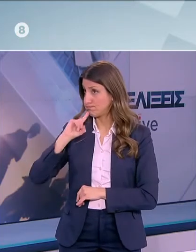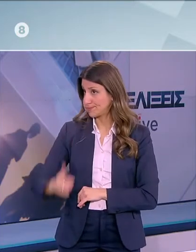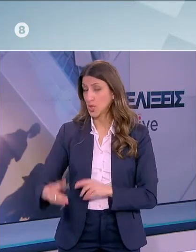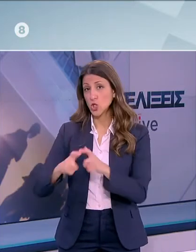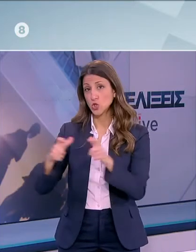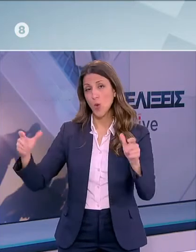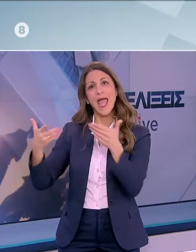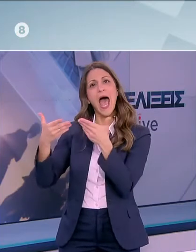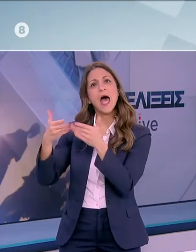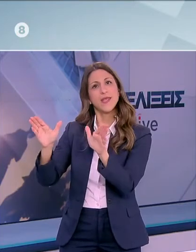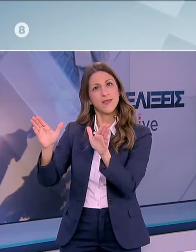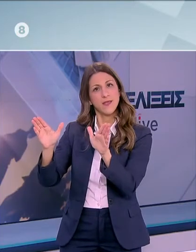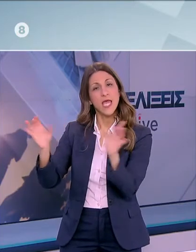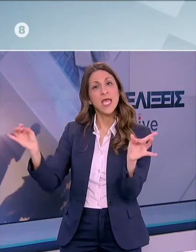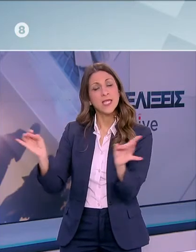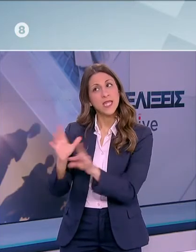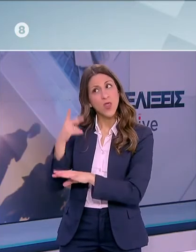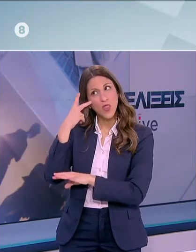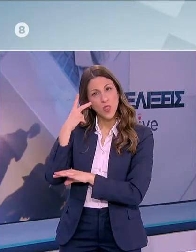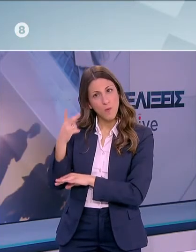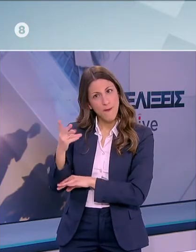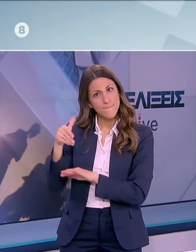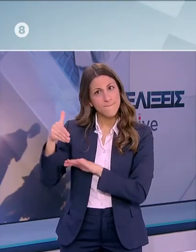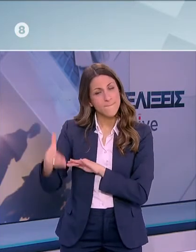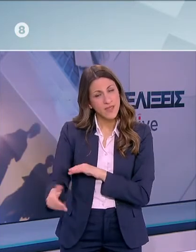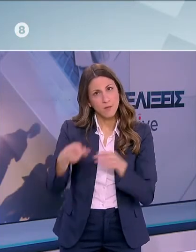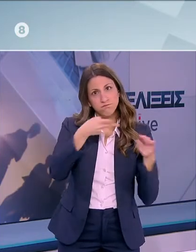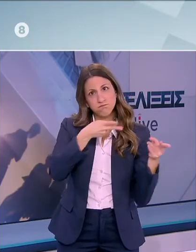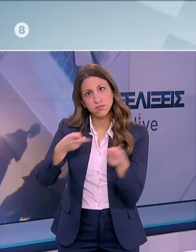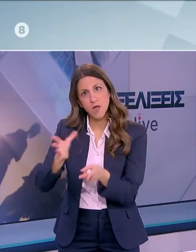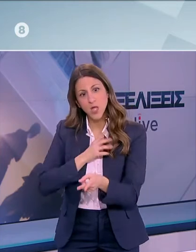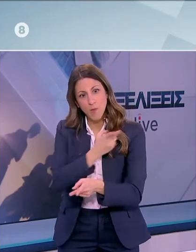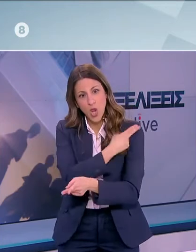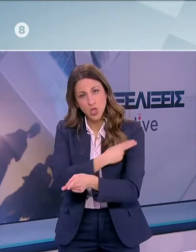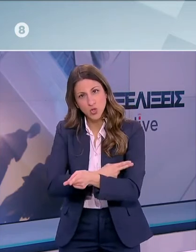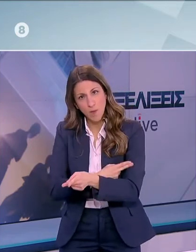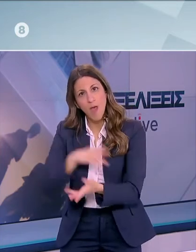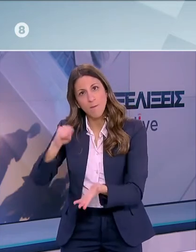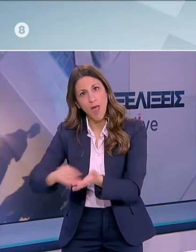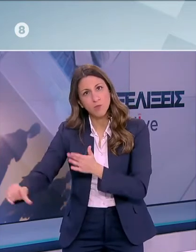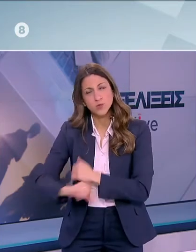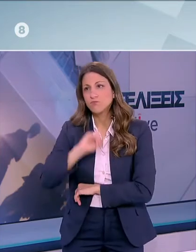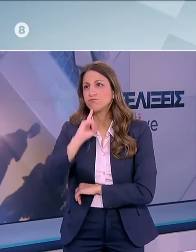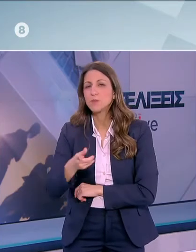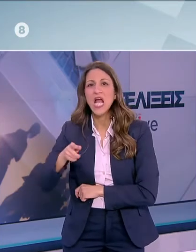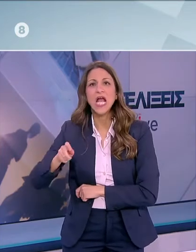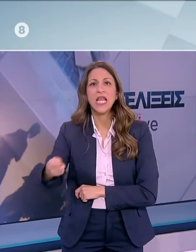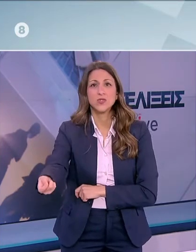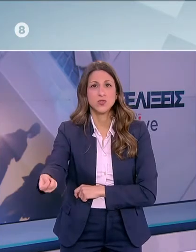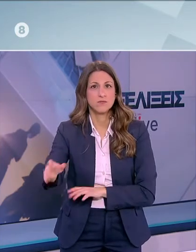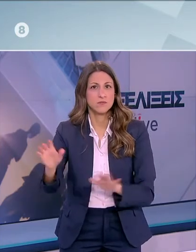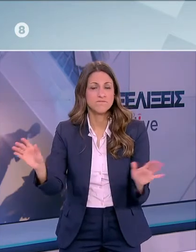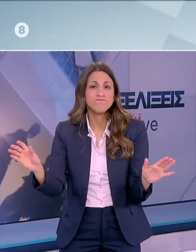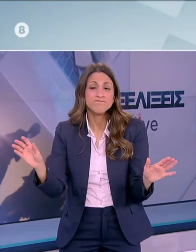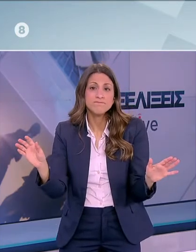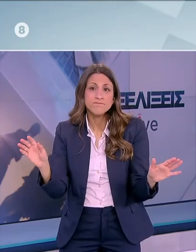σχολεία έχει περισσότερες μονάδες και εντατικές θεραπείες και θανάτους. Θα τα ξανακλείσει. Άρα, ετοιμαστείτε για